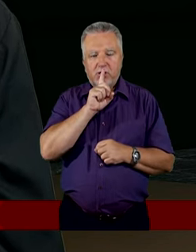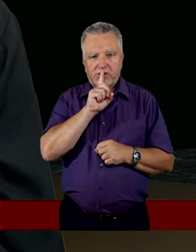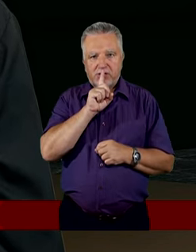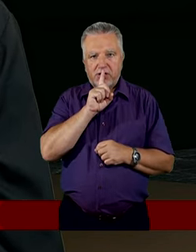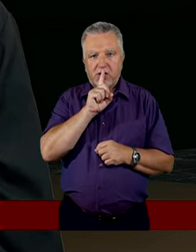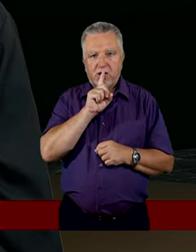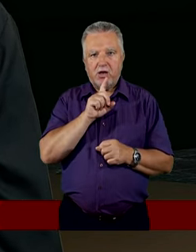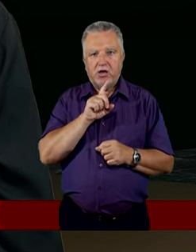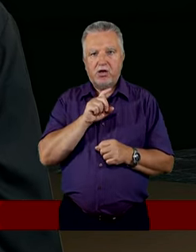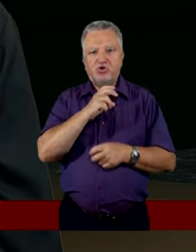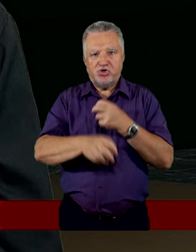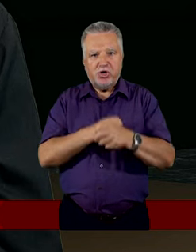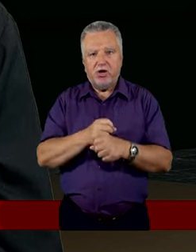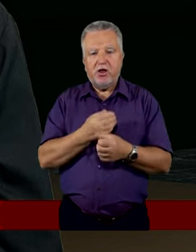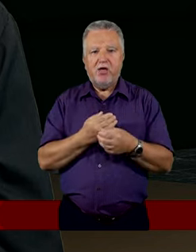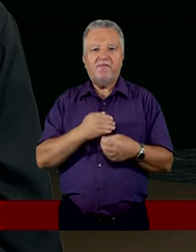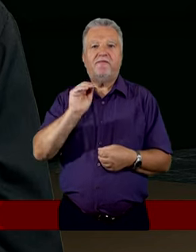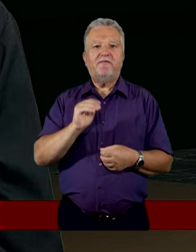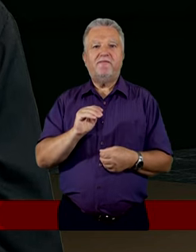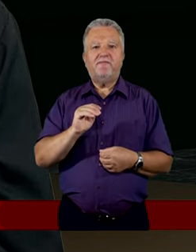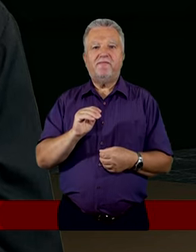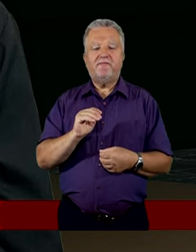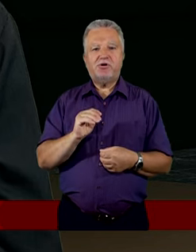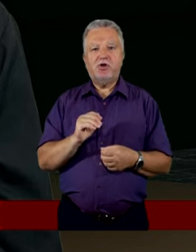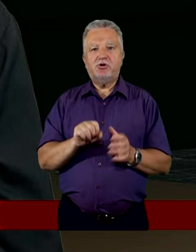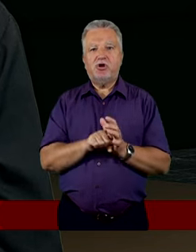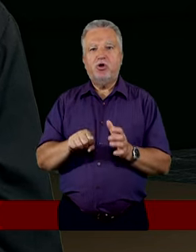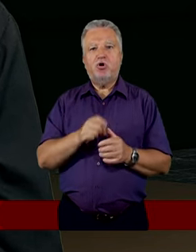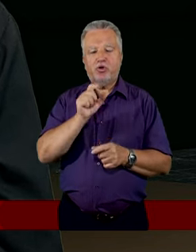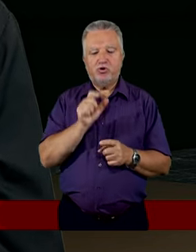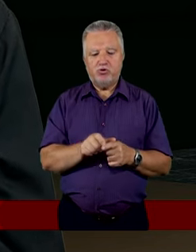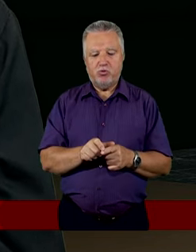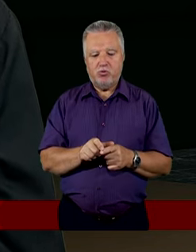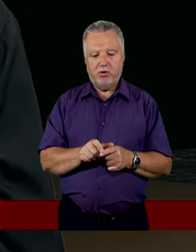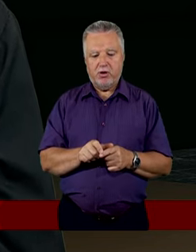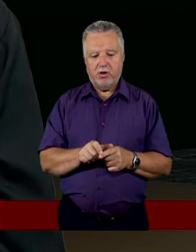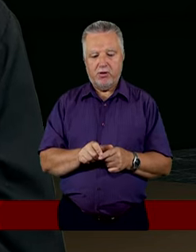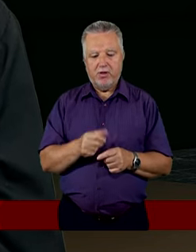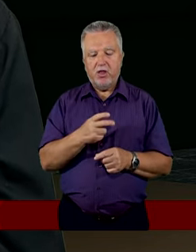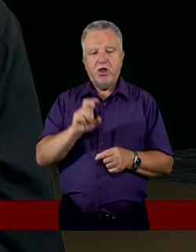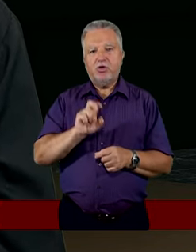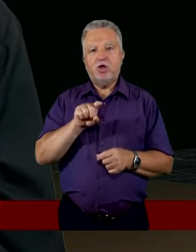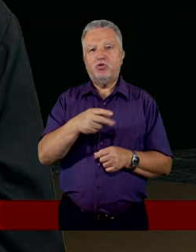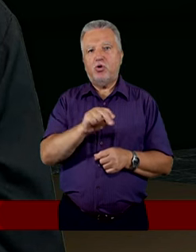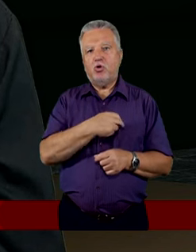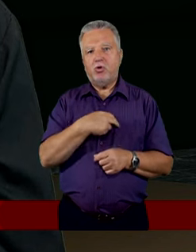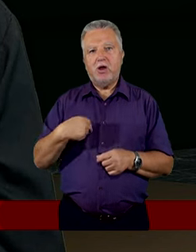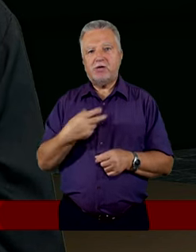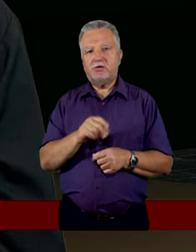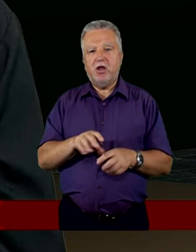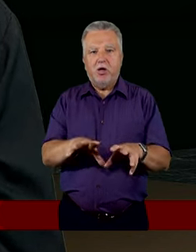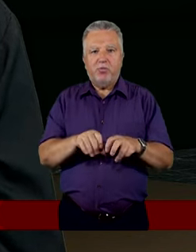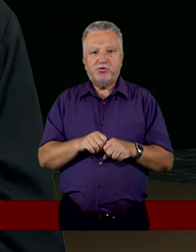Chciałbym przekazać treści, które wydają się i które mnie zmieniły i że jestem gotów pomagać, ale z drugiej strony niech to nas nie